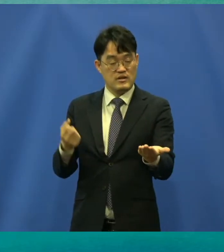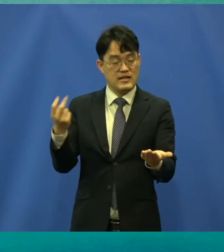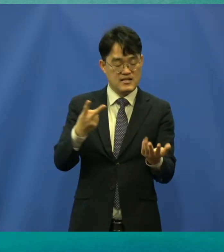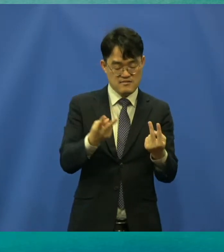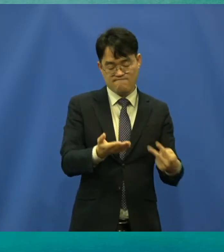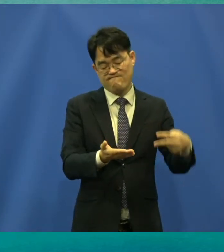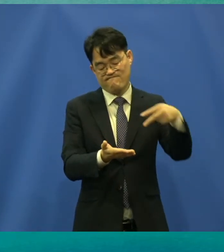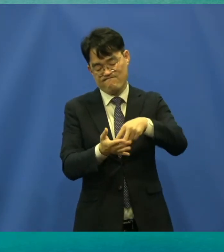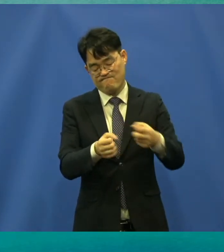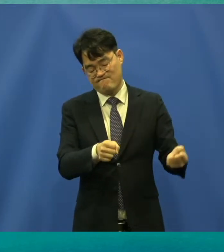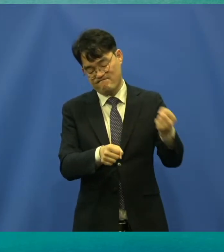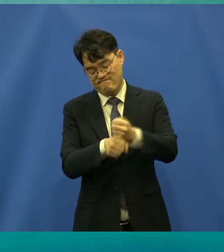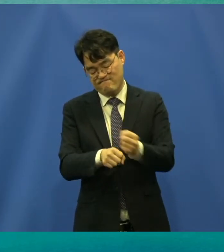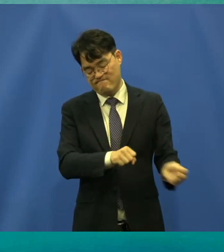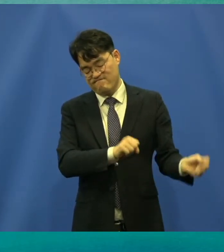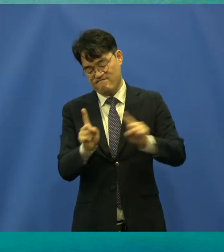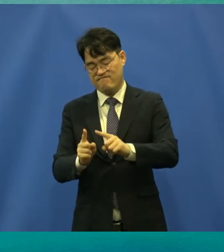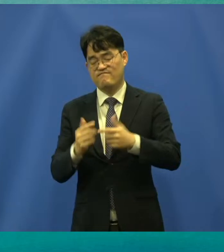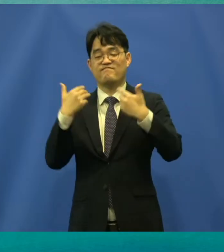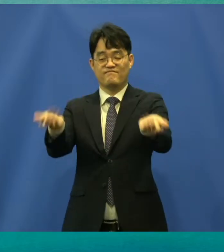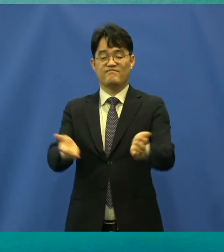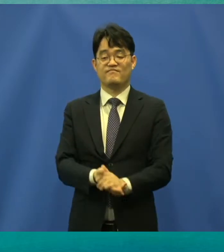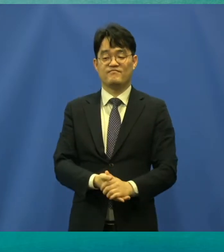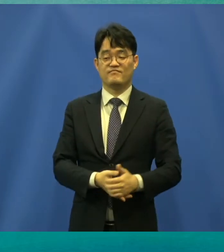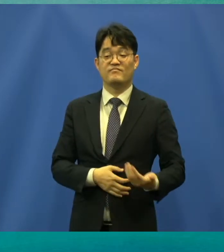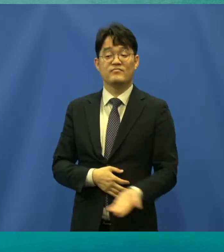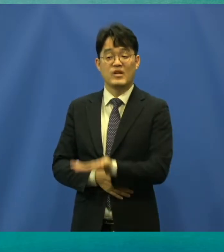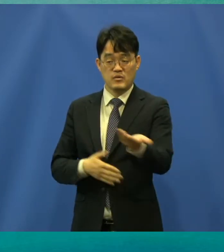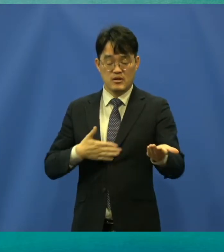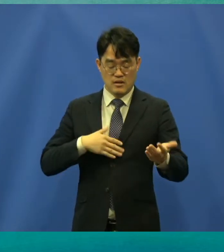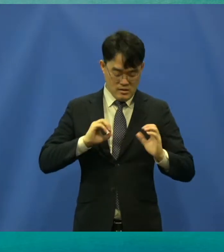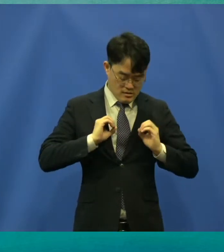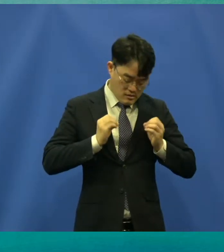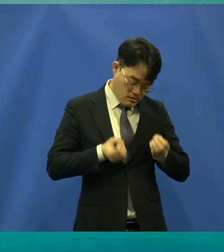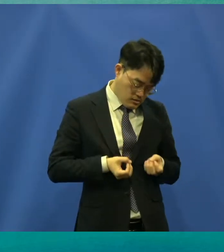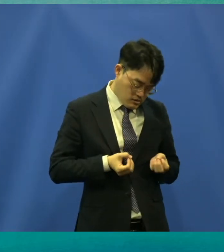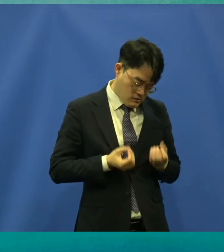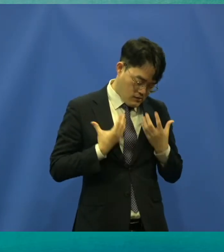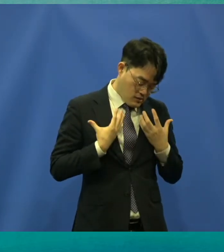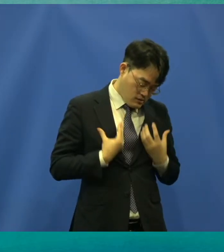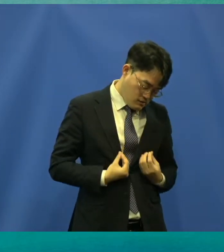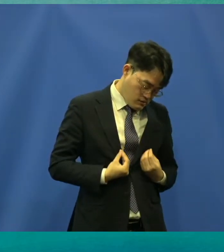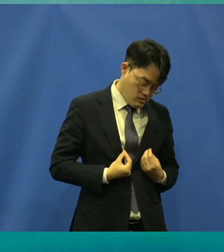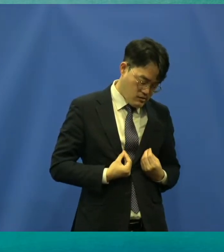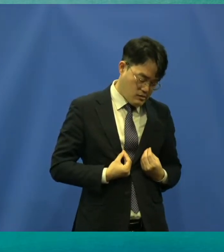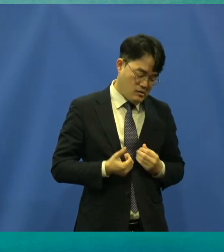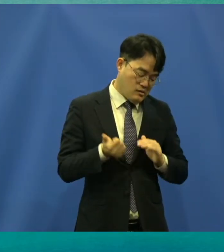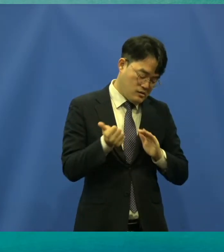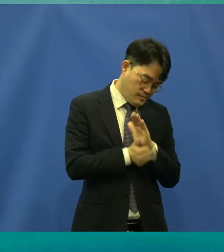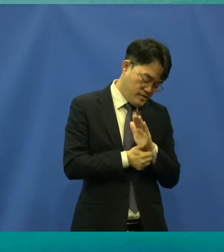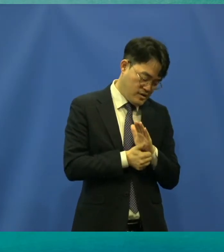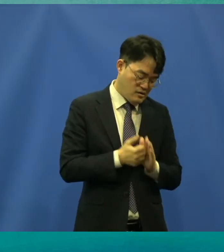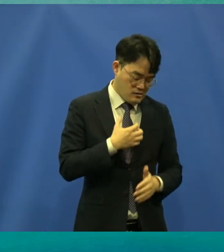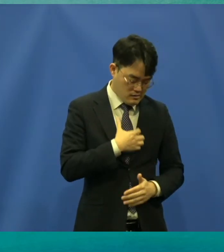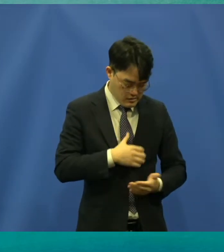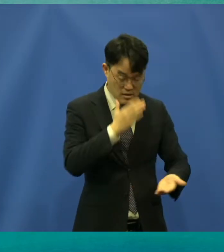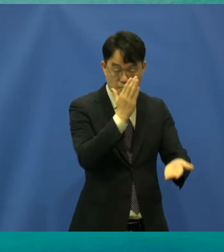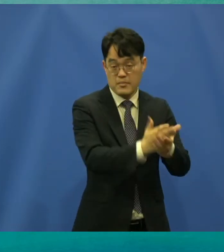여러분 십자가를 바라보십시오. 우리가 100번, 1000번 무너져도 다시